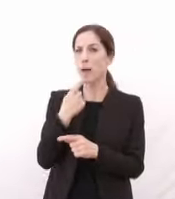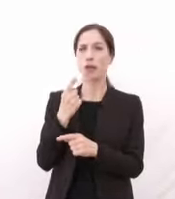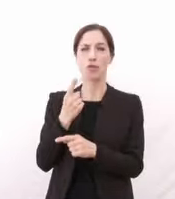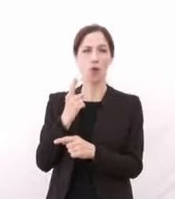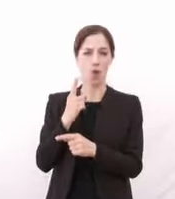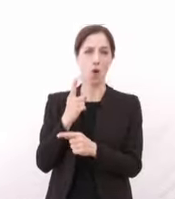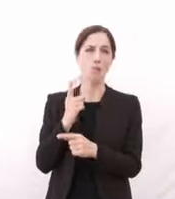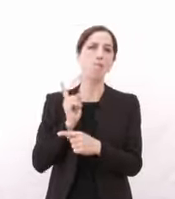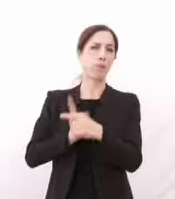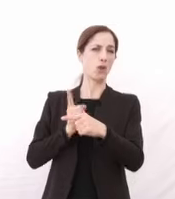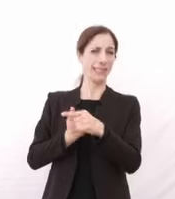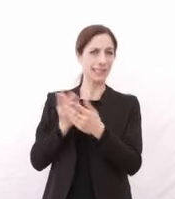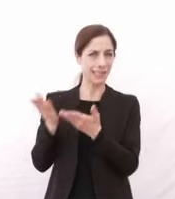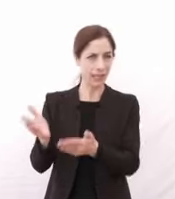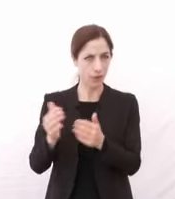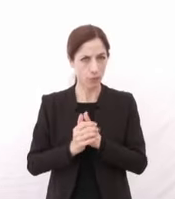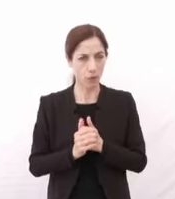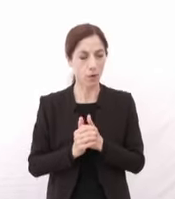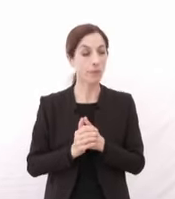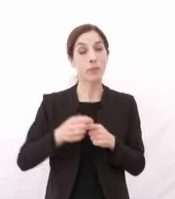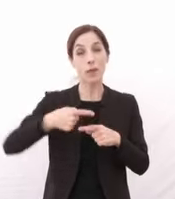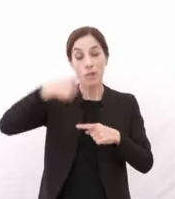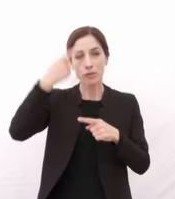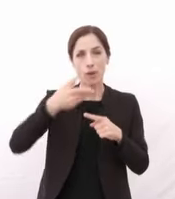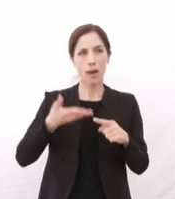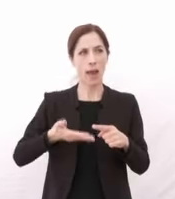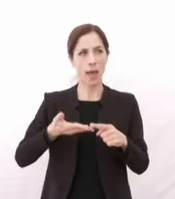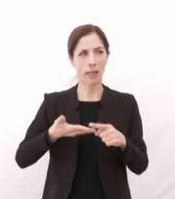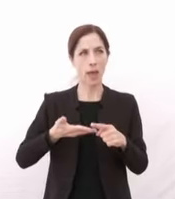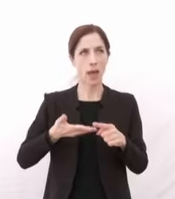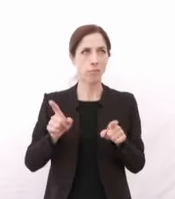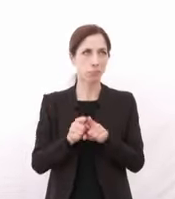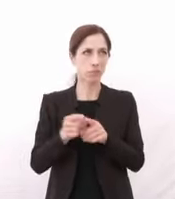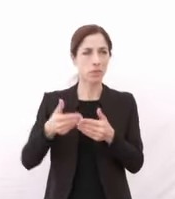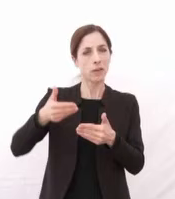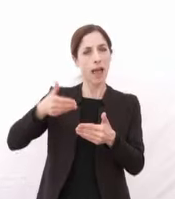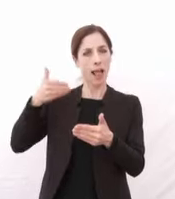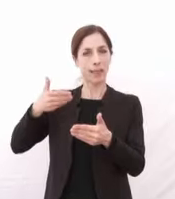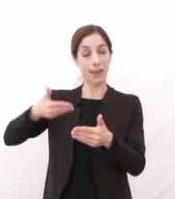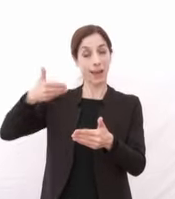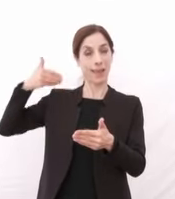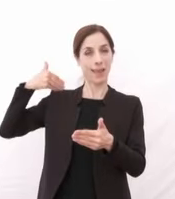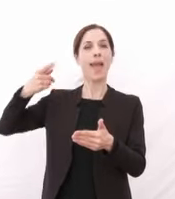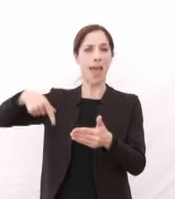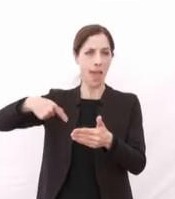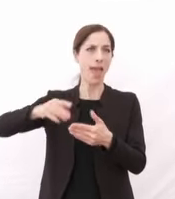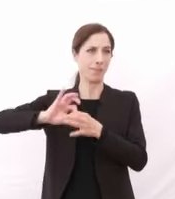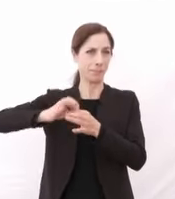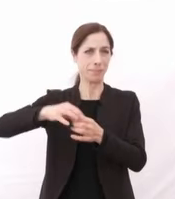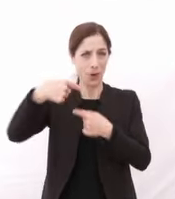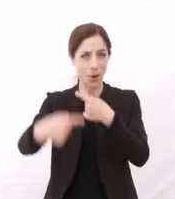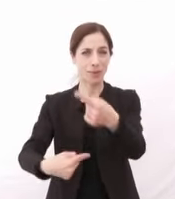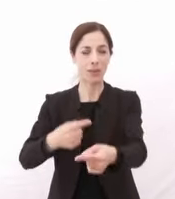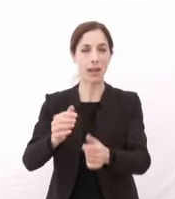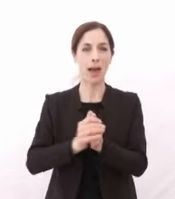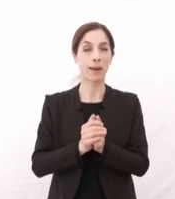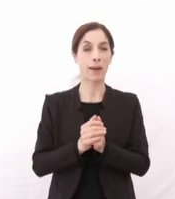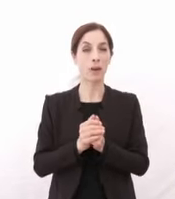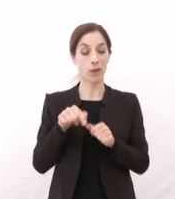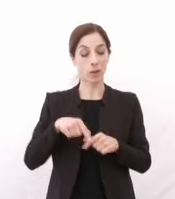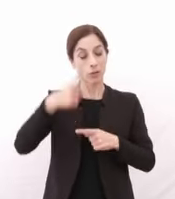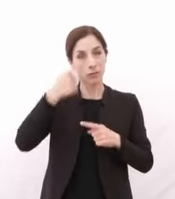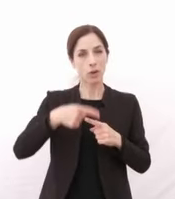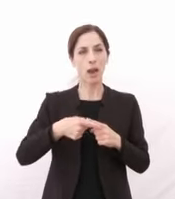Questa giornata, come tutte quelle che l'hanno preceduta e come quelle che seguiranno, è per noi familiari un percorso di